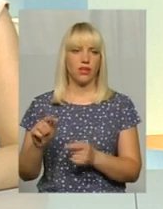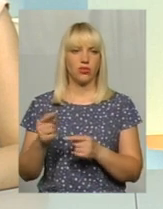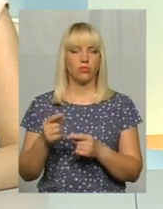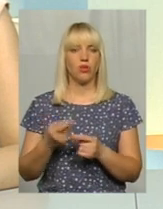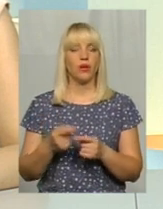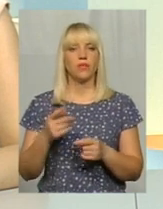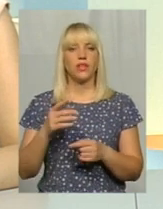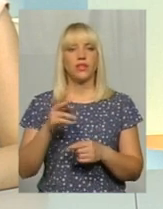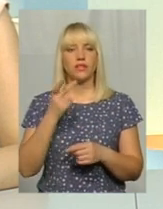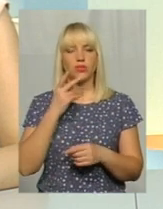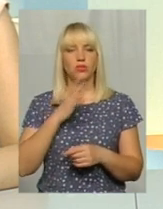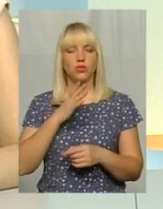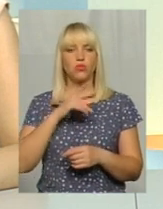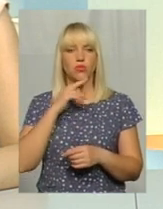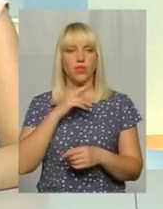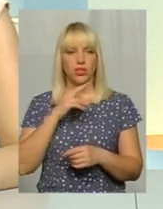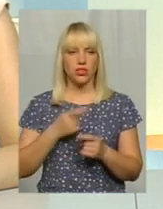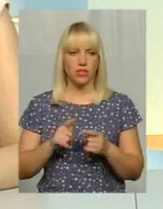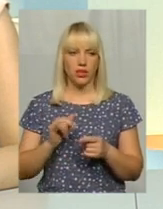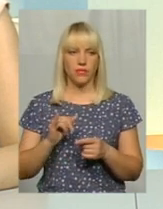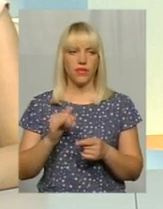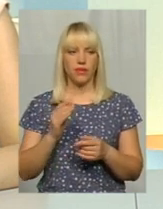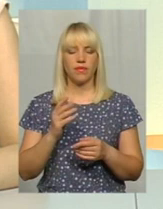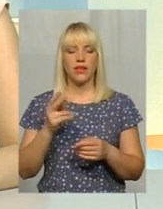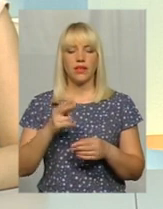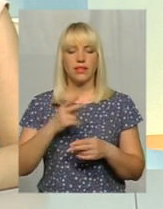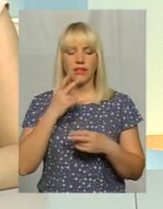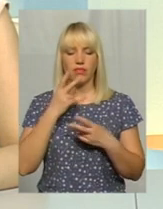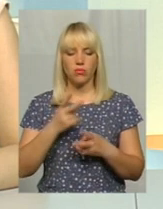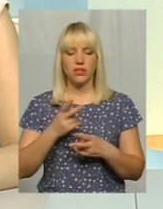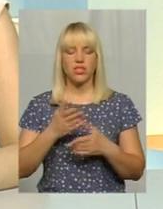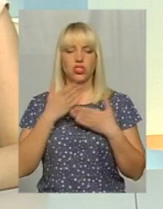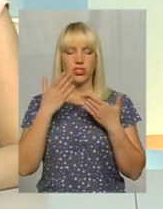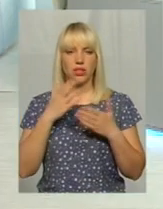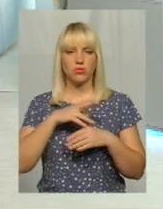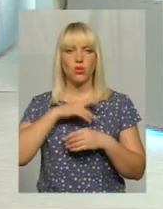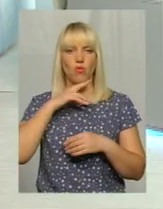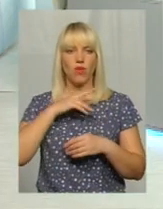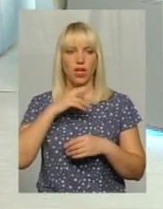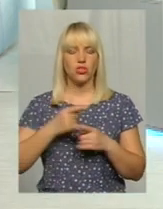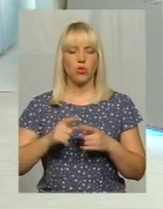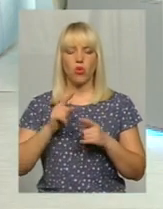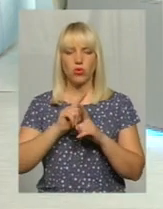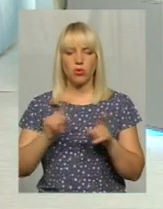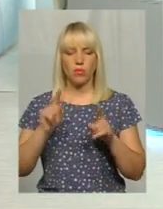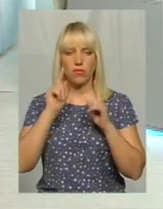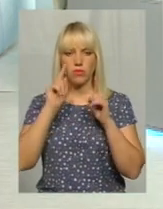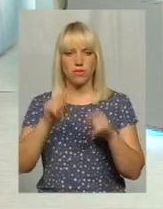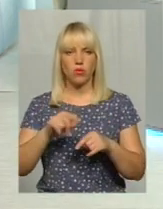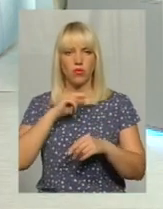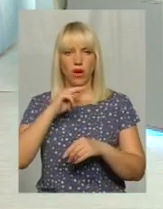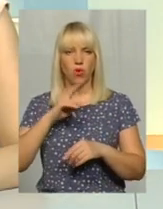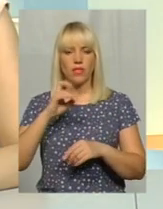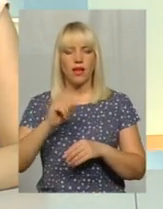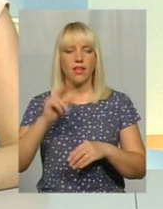завжди будьмо уважні, тому що всі ми є споживачами. Дивимося, читаємо уважно. Особливо також звертаємо увагу на